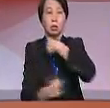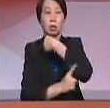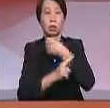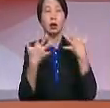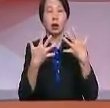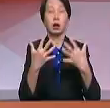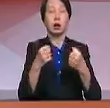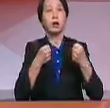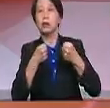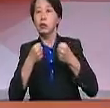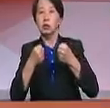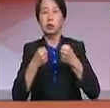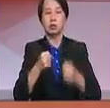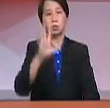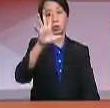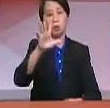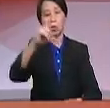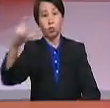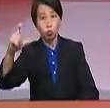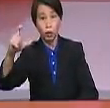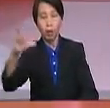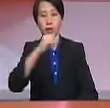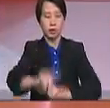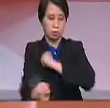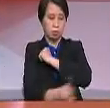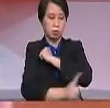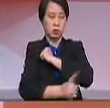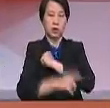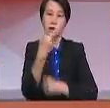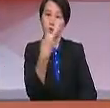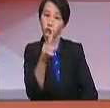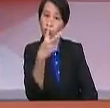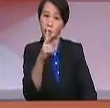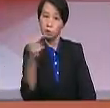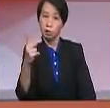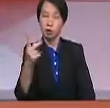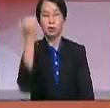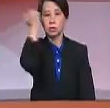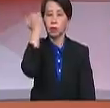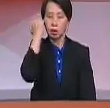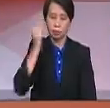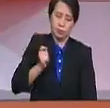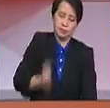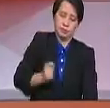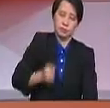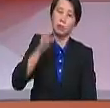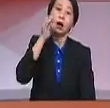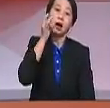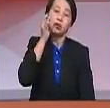5 bulan dan didenda sebanyak RM12,000 oleh Mahkamah Magistrate